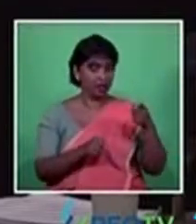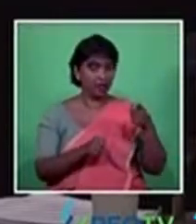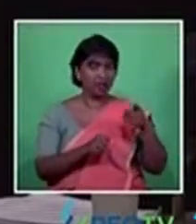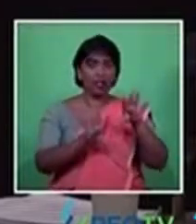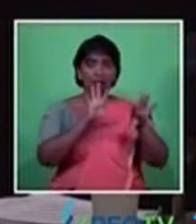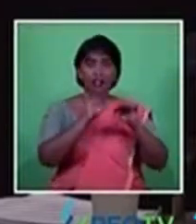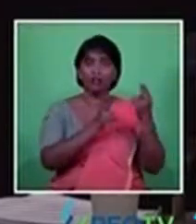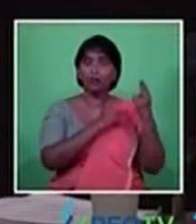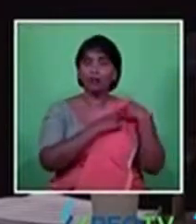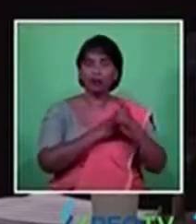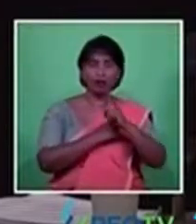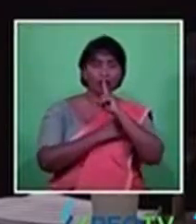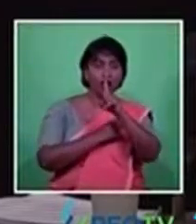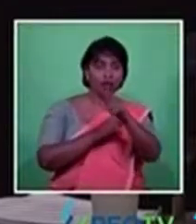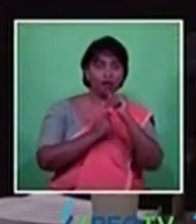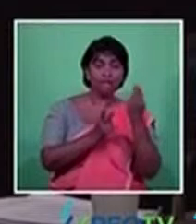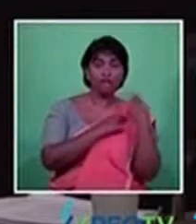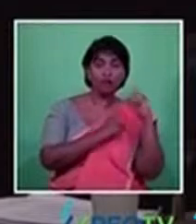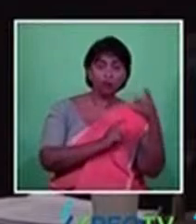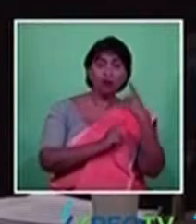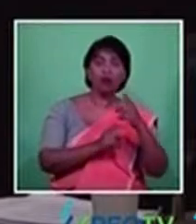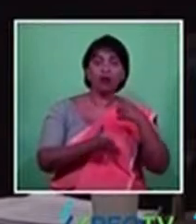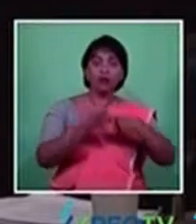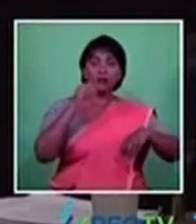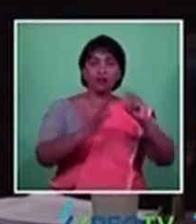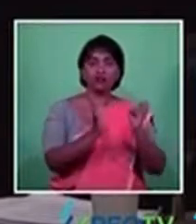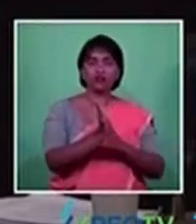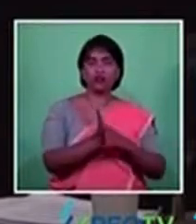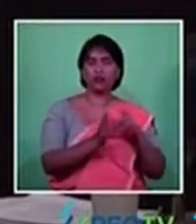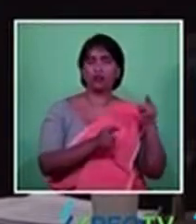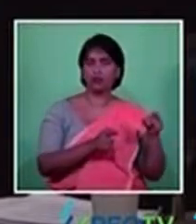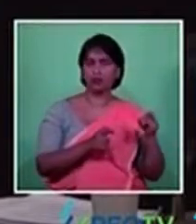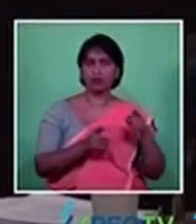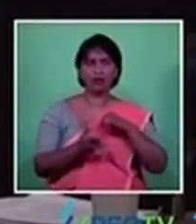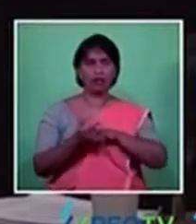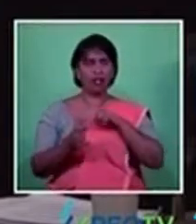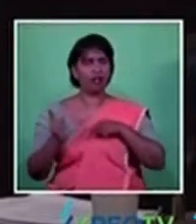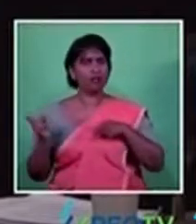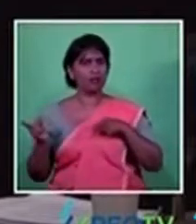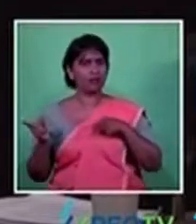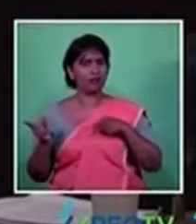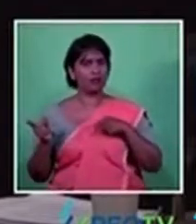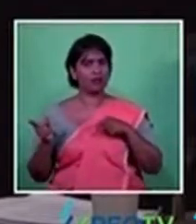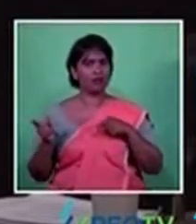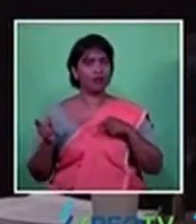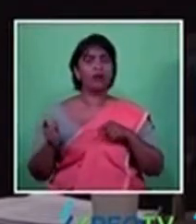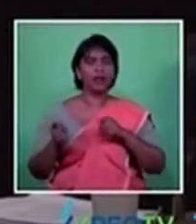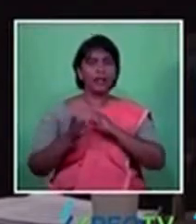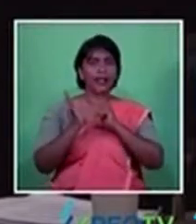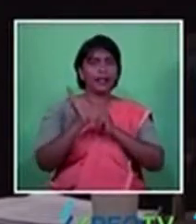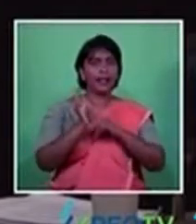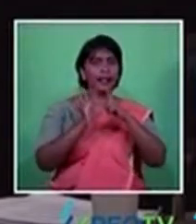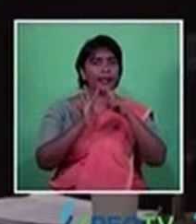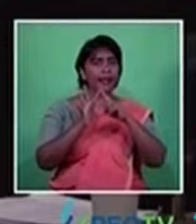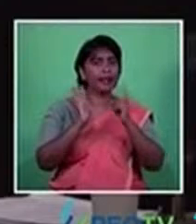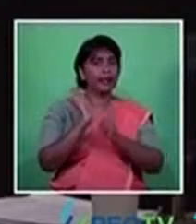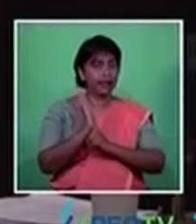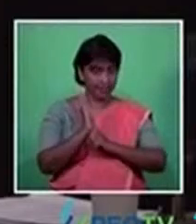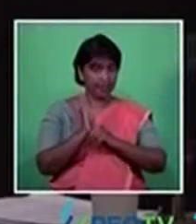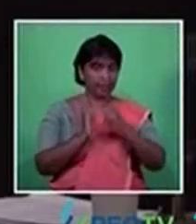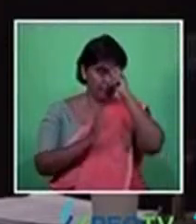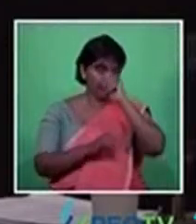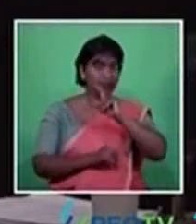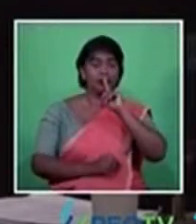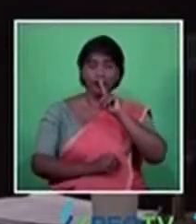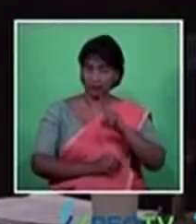බාර නිලධාරීන්ට නියෝග දෙන්න ඕන මැතිවරණ කොමිසම ඔහු වගේ කියන්නේ ඉතින්ද හැබැයි ඒකෙදී නීල් අපුන්න මහත්මයා උපුටා දක්වන ගරු